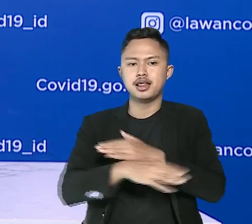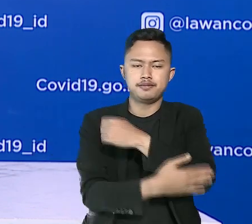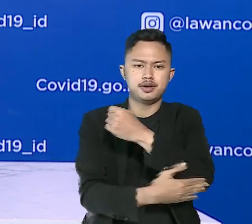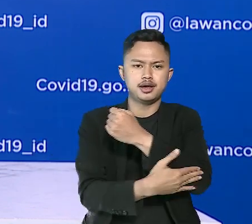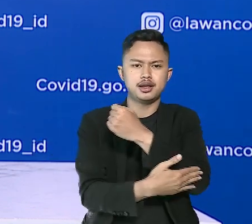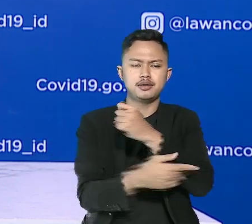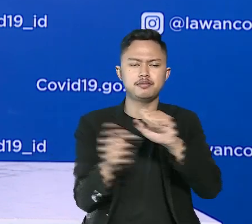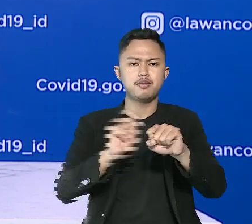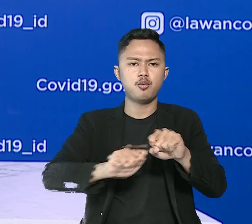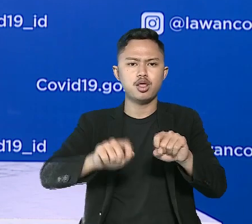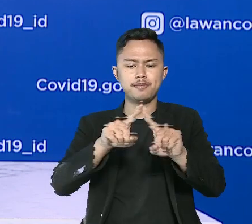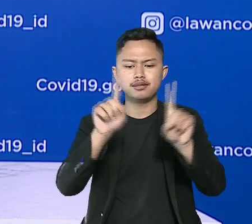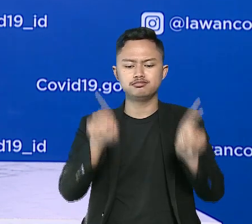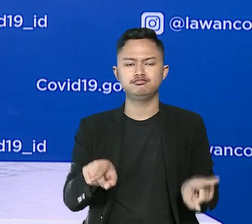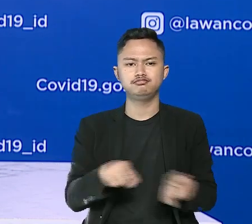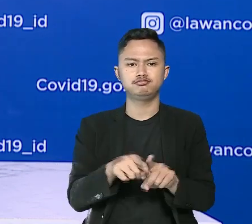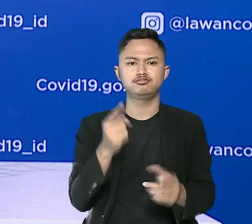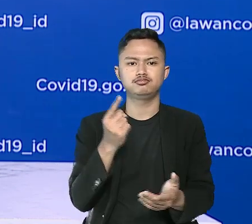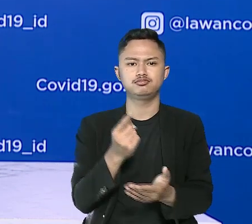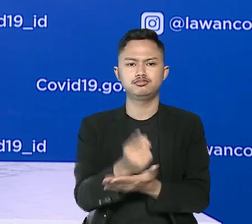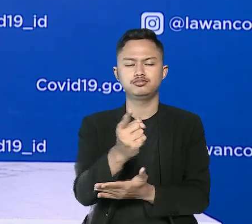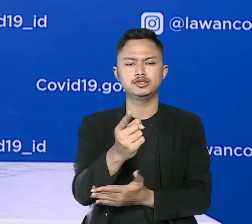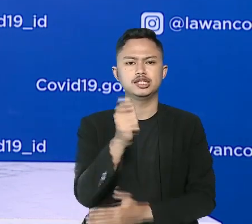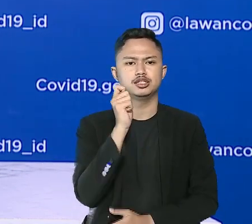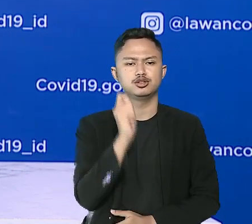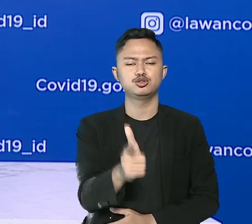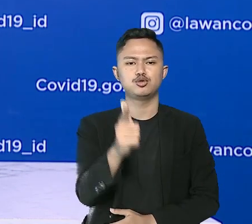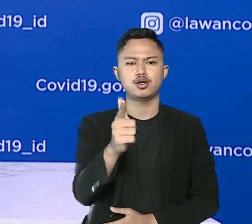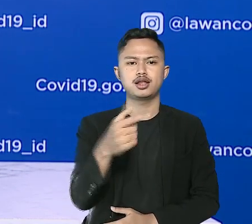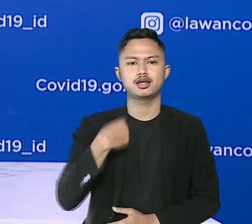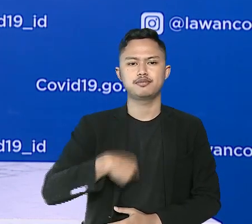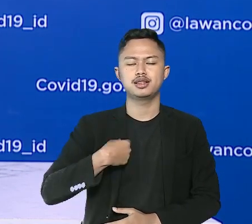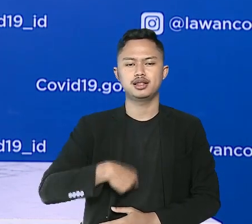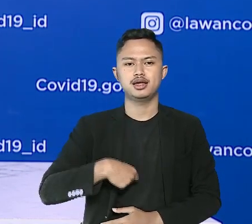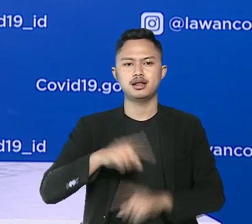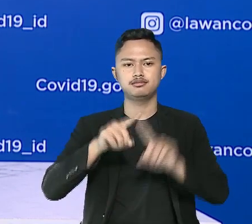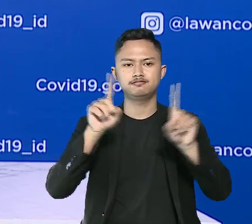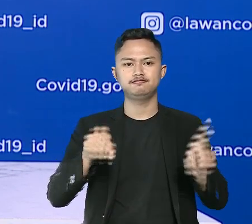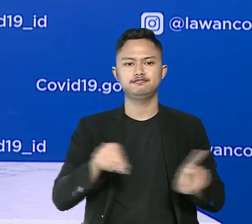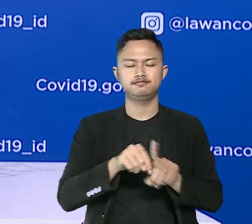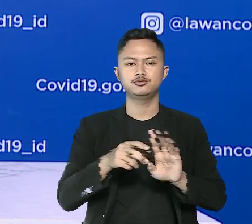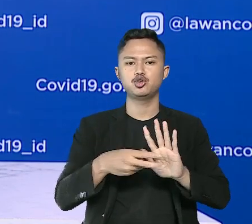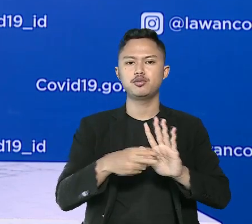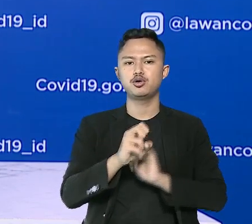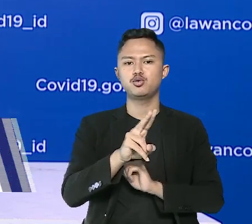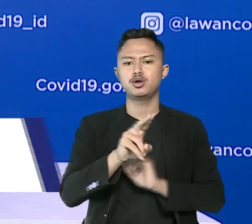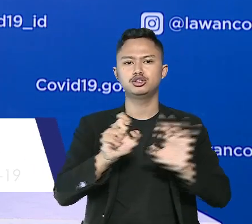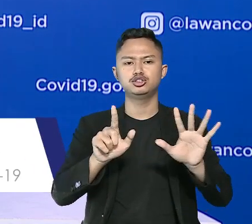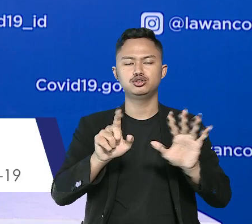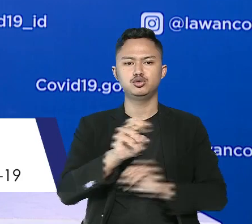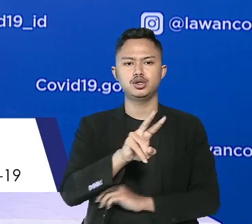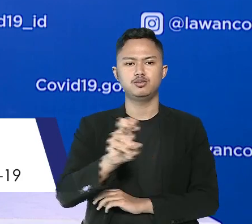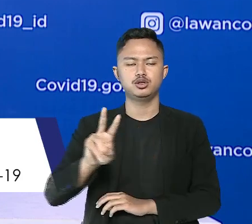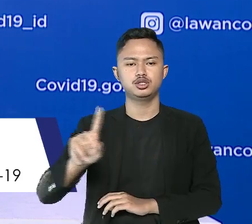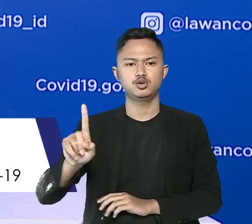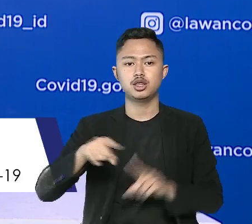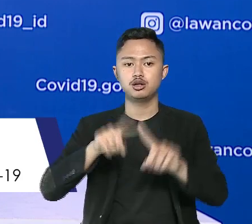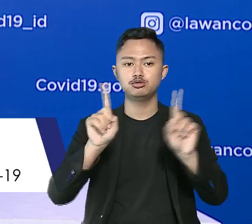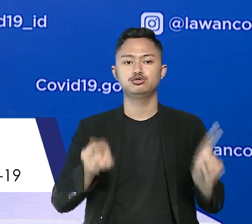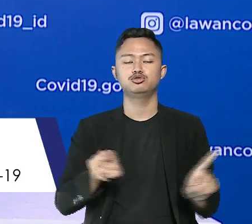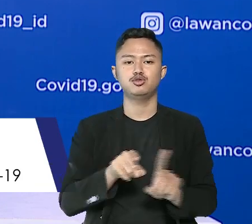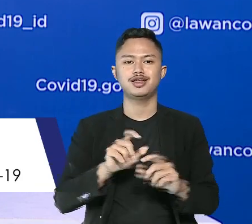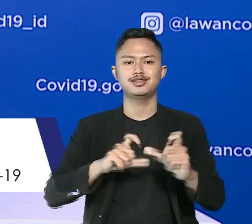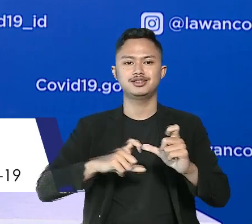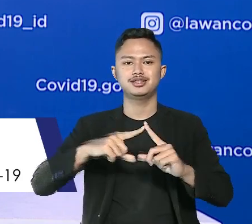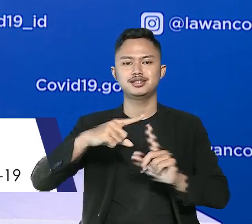telah mengeluarkan instruksi Mendagri nomor 57 tahun 2021 dan surat edaran Satgas